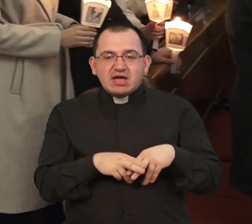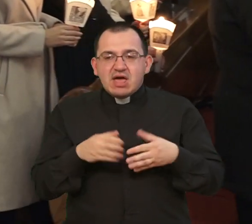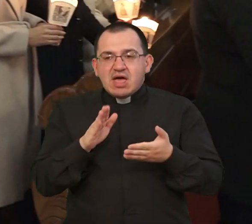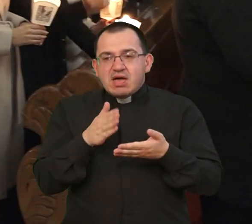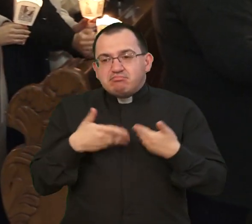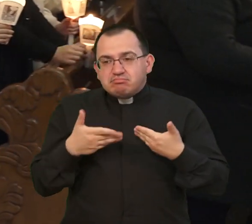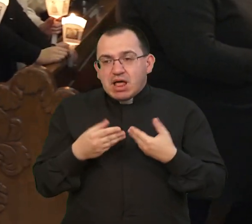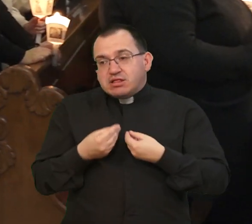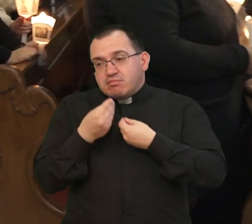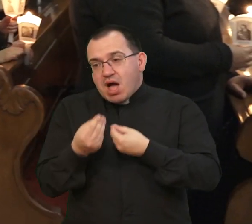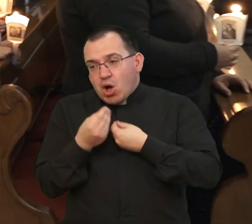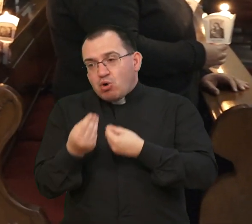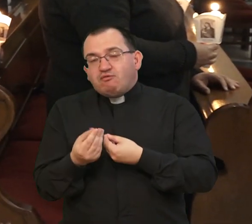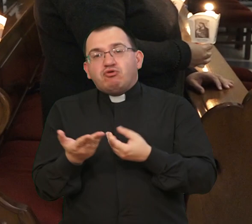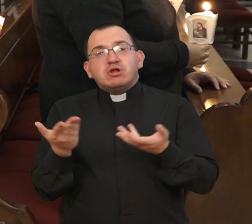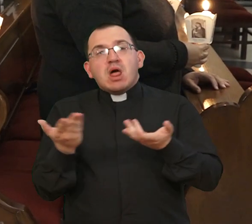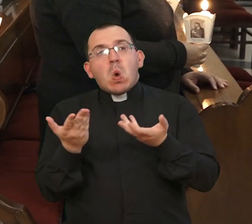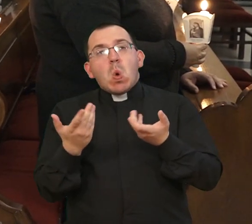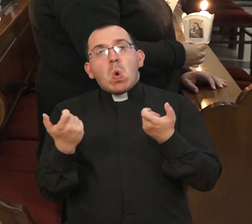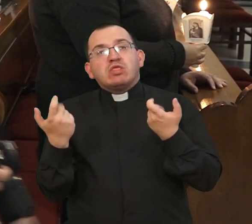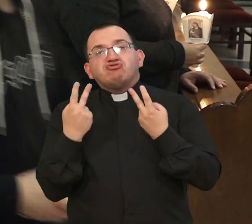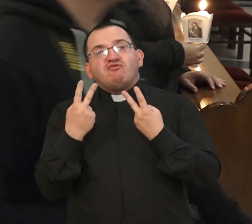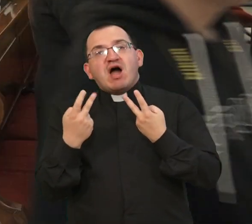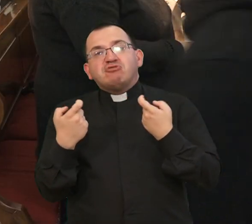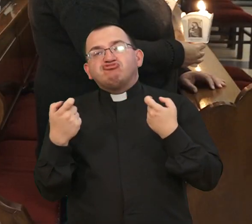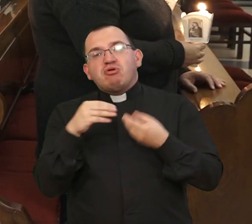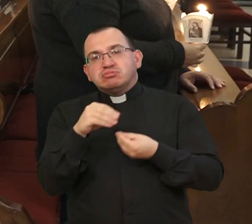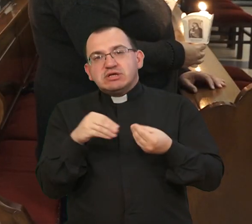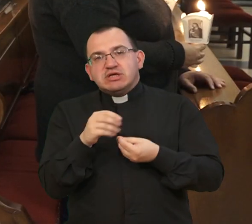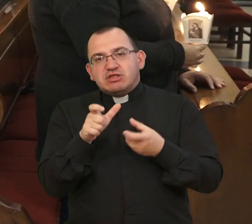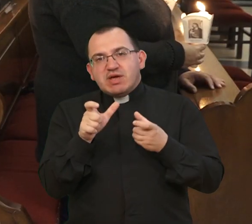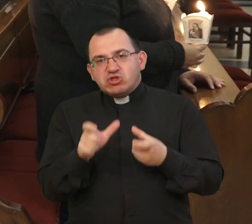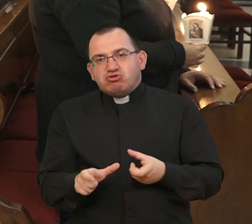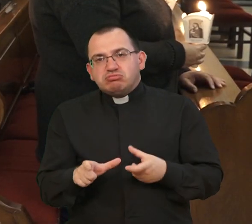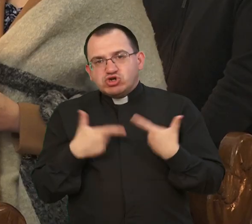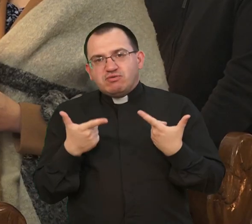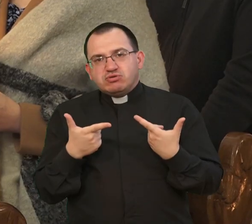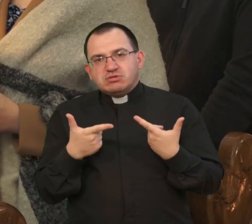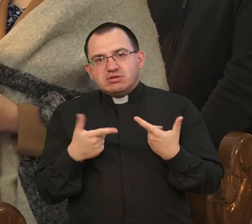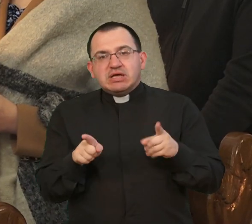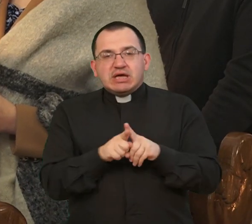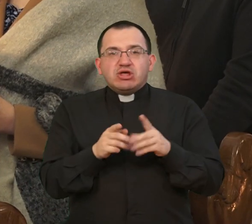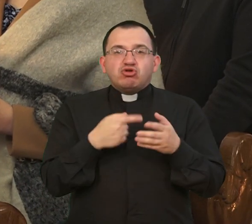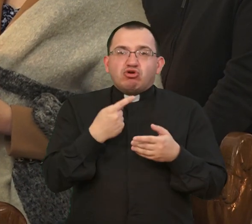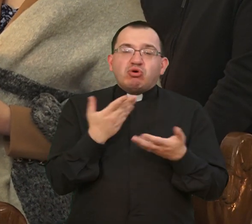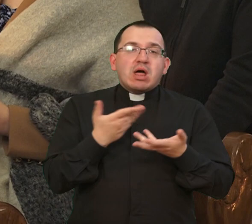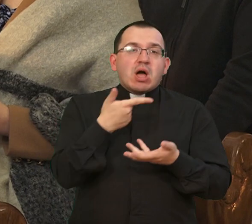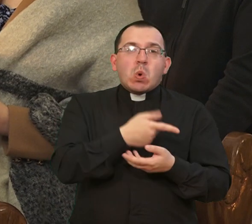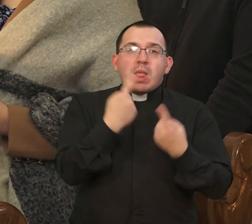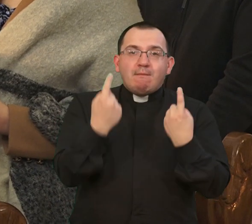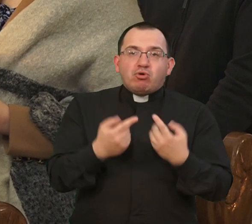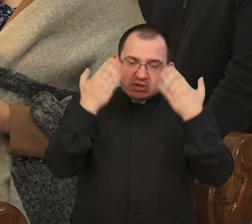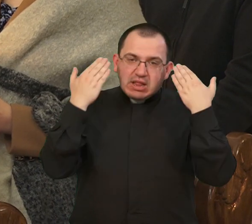mladima u prigodnoj katehezi progovorila o svetosti, posvjedočila o svojem redovničkom pozivu te pozvala mlade